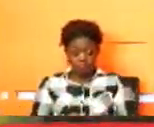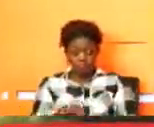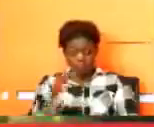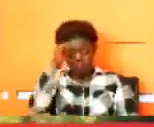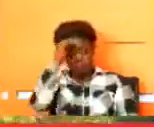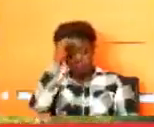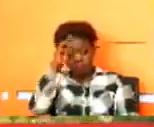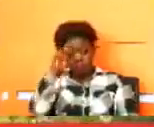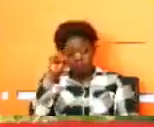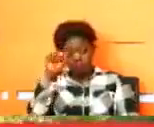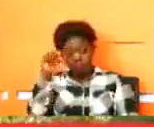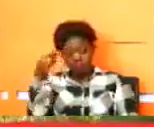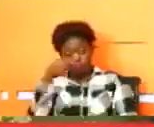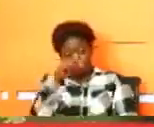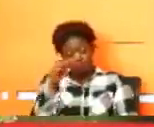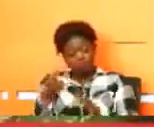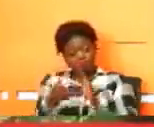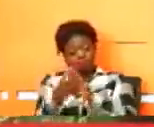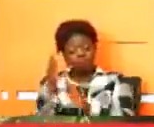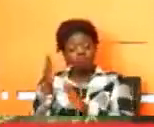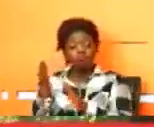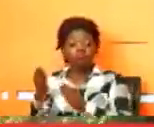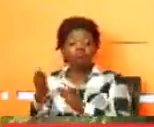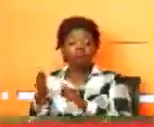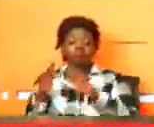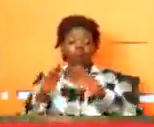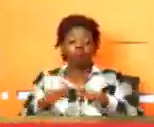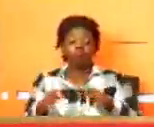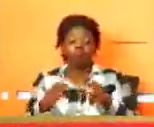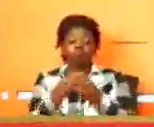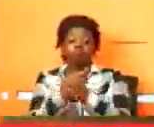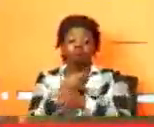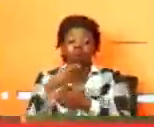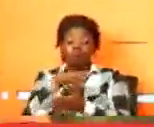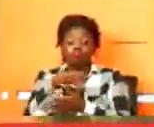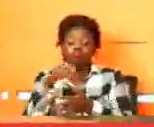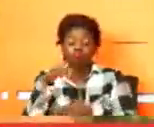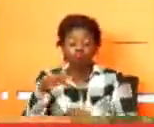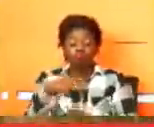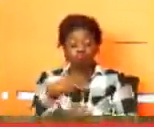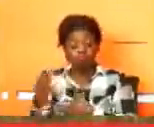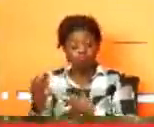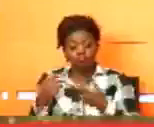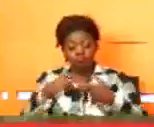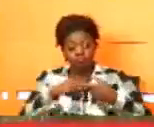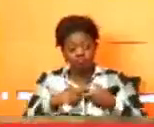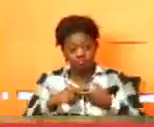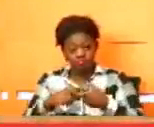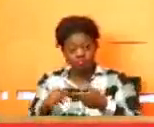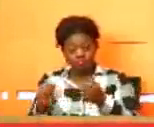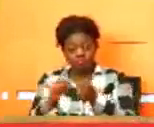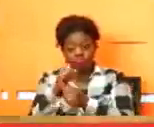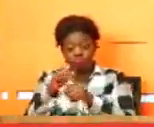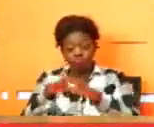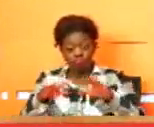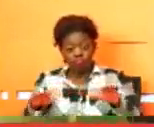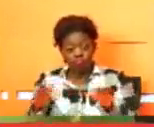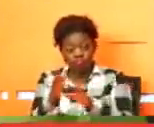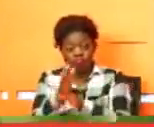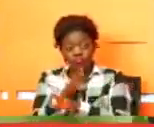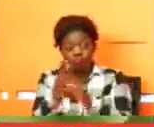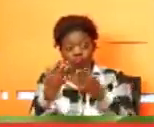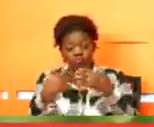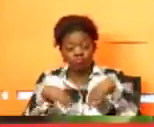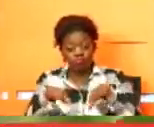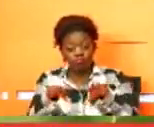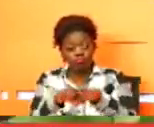Polisi ya matuge itidua bukubidide okukakanya buluganda batabuse oluvana bomugaga okuleta guledo okusende takali yabwe nga tebakanyiza